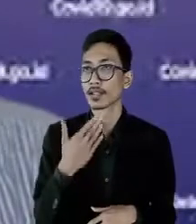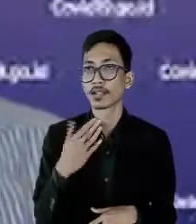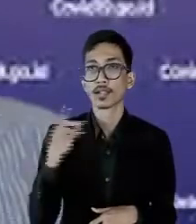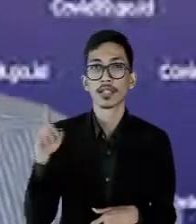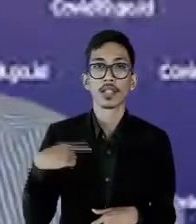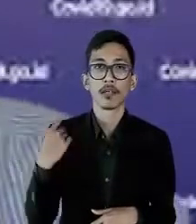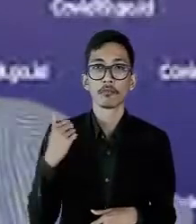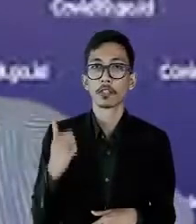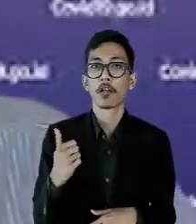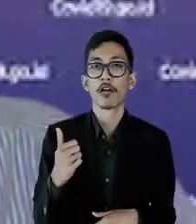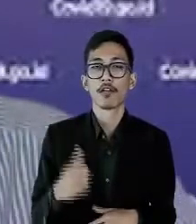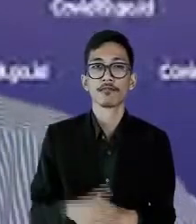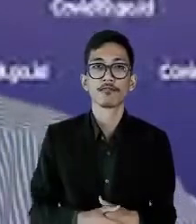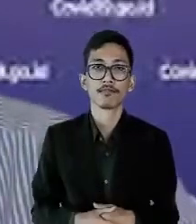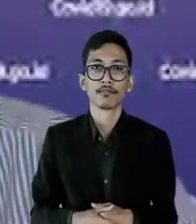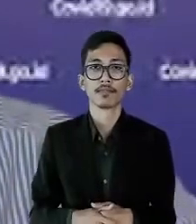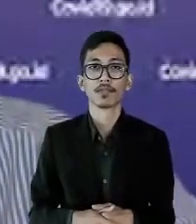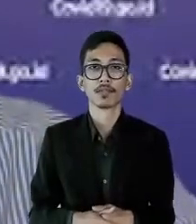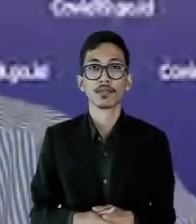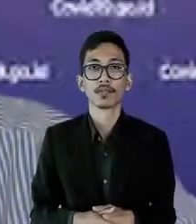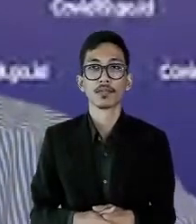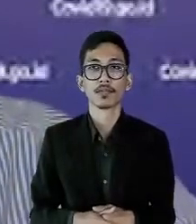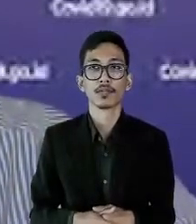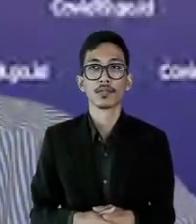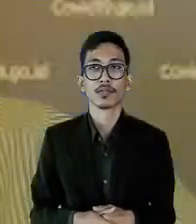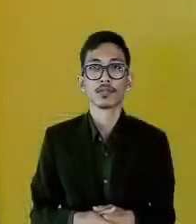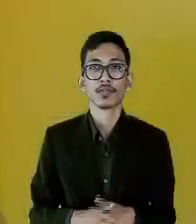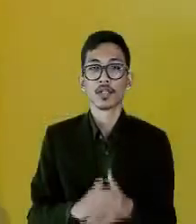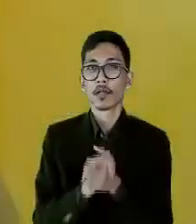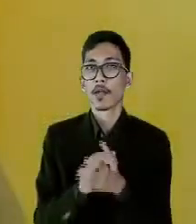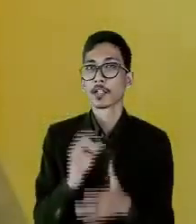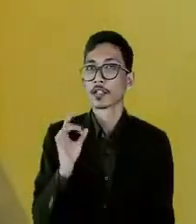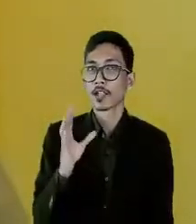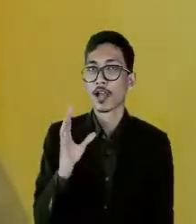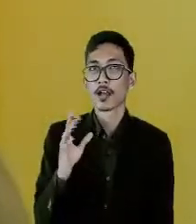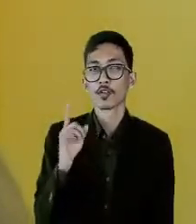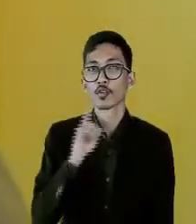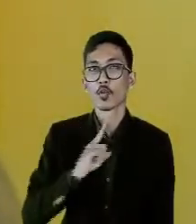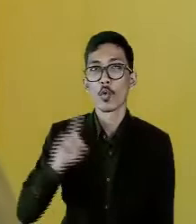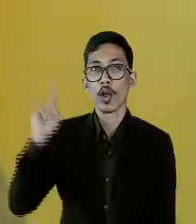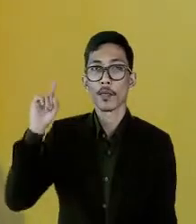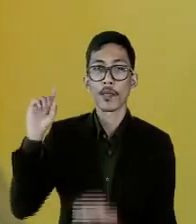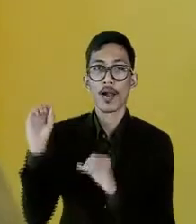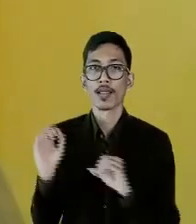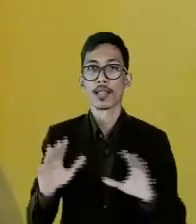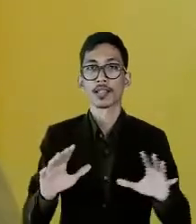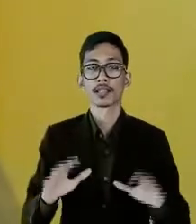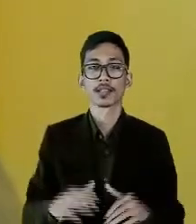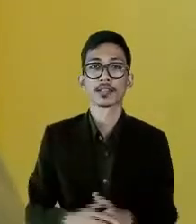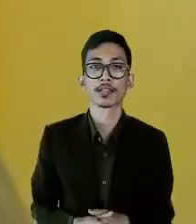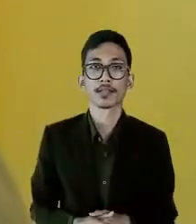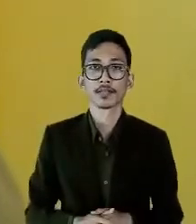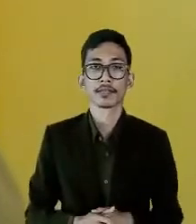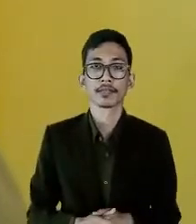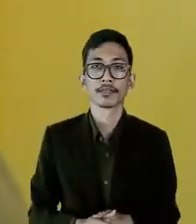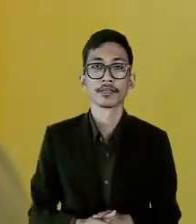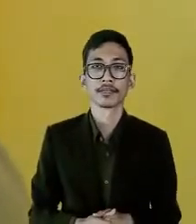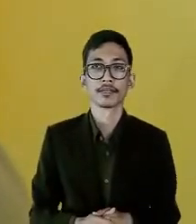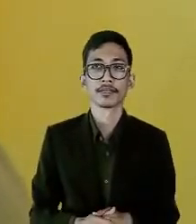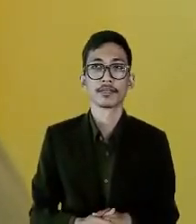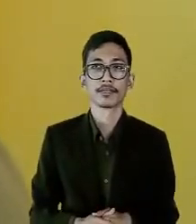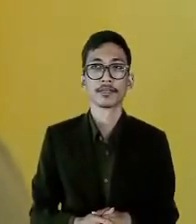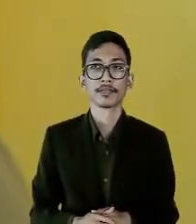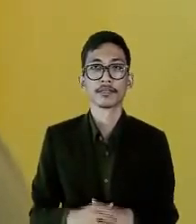Torang bisa. Amorongo lima utimi. Selamat siang. Tuhan memberkati. Tuhan memberkati. Shalom. Pak Shalom.